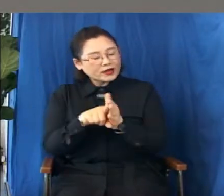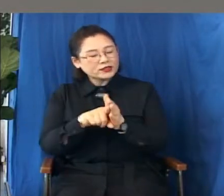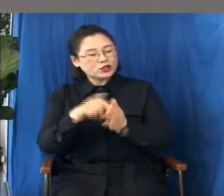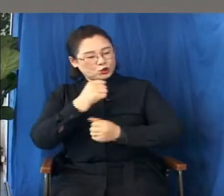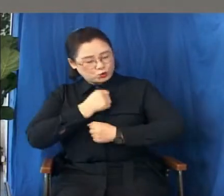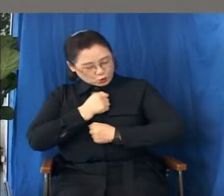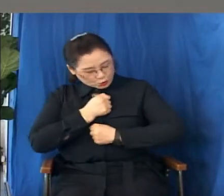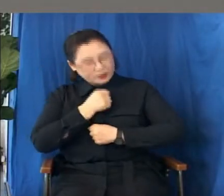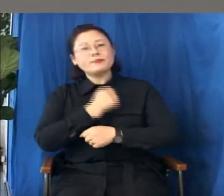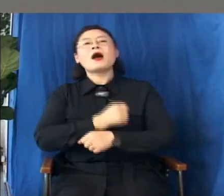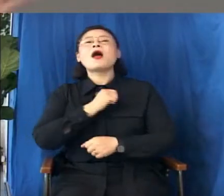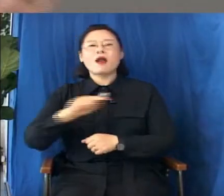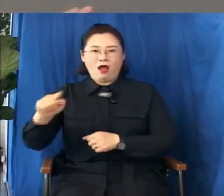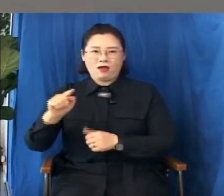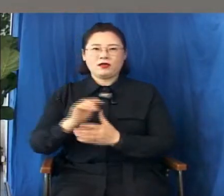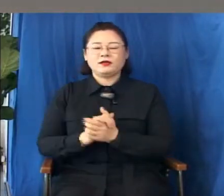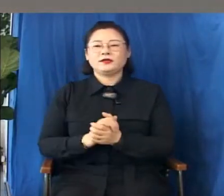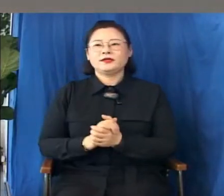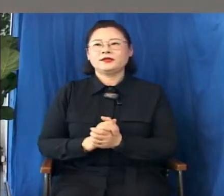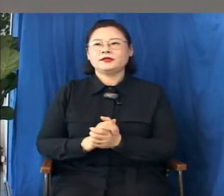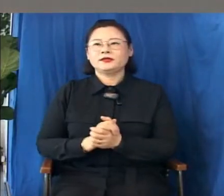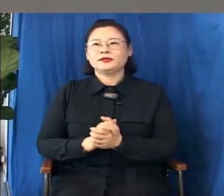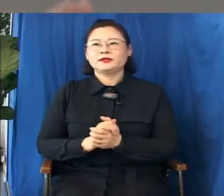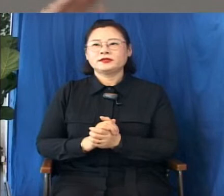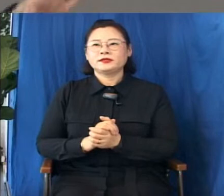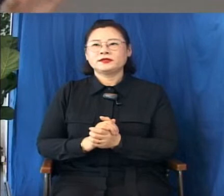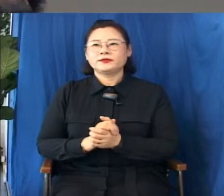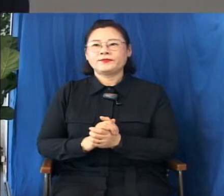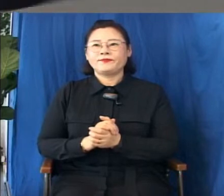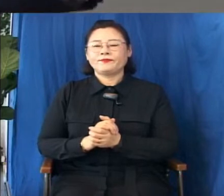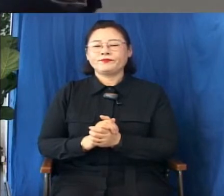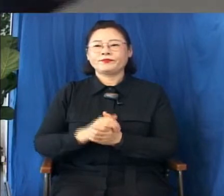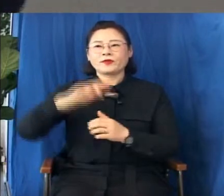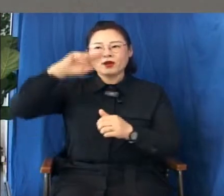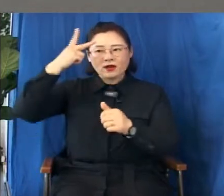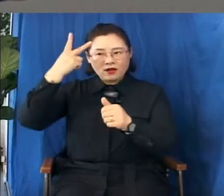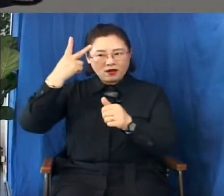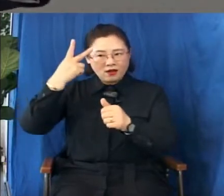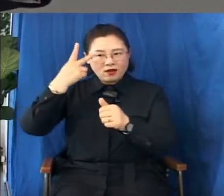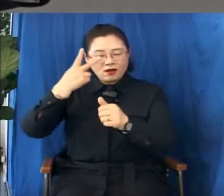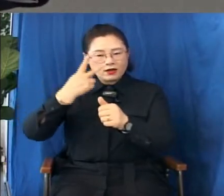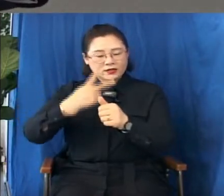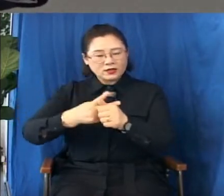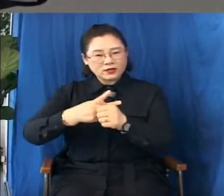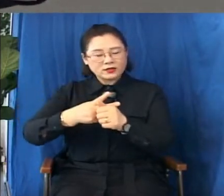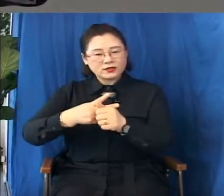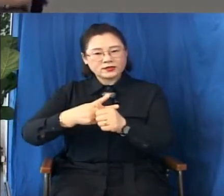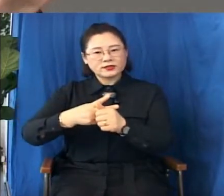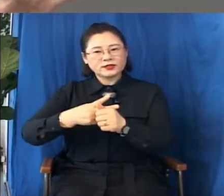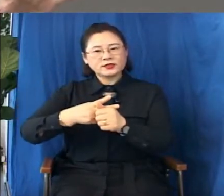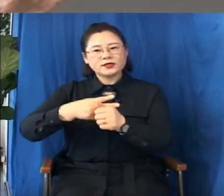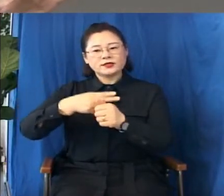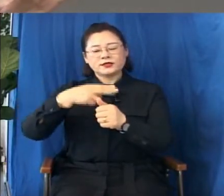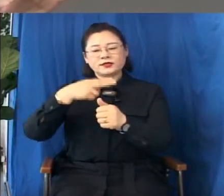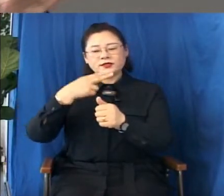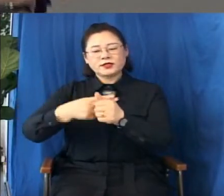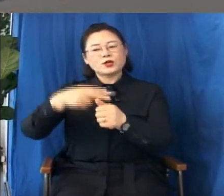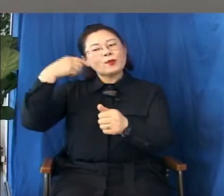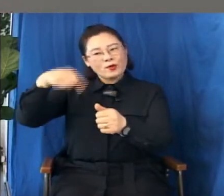보니까 사람들이 좀 조용해졌어요. 거기에서 대제사장이 막 소리치고